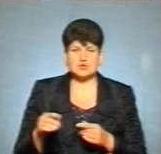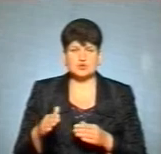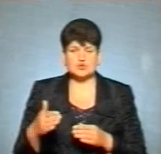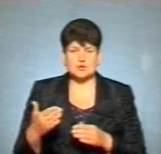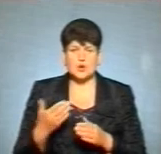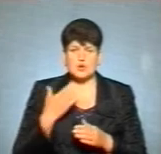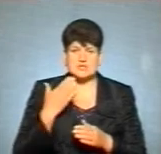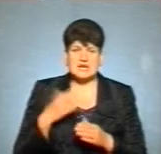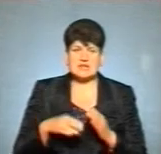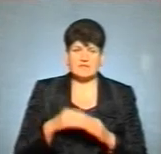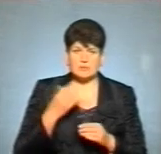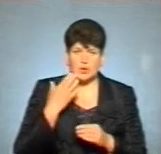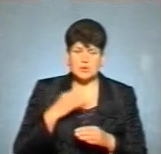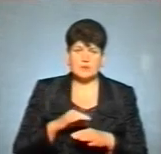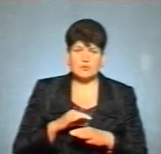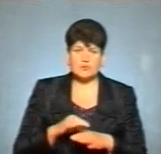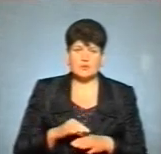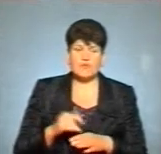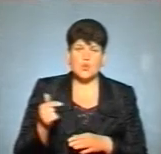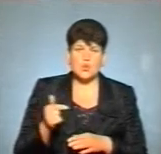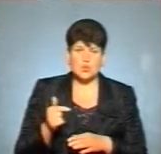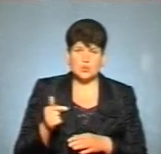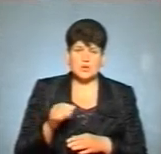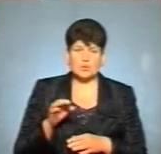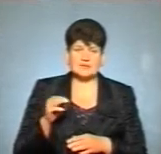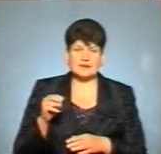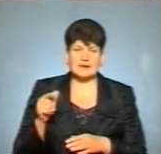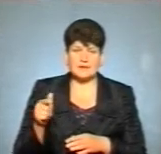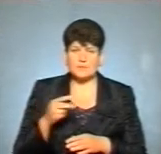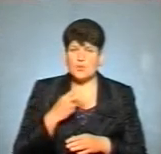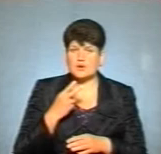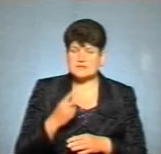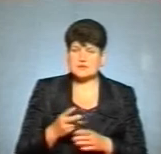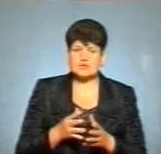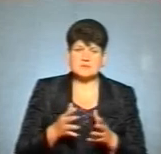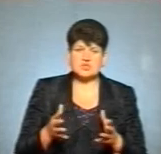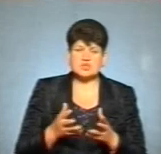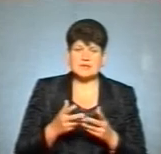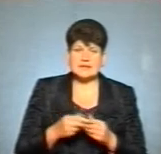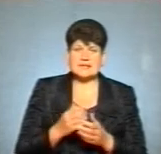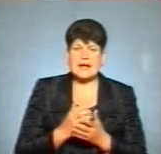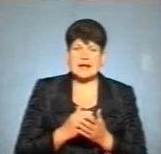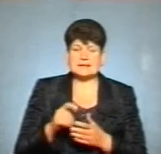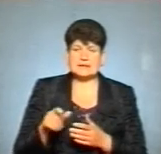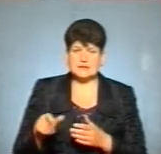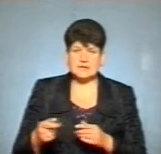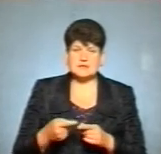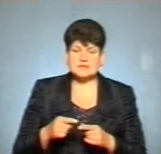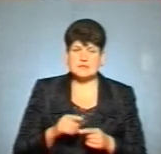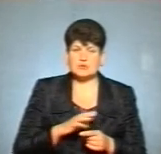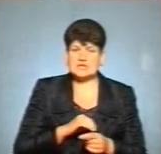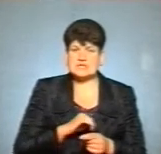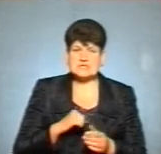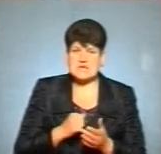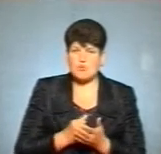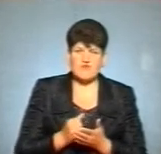які проводилися в грудні до ОТГ, показали, що найбільша кількість кандидатів, яка була обрана, це були